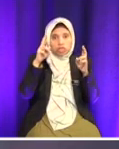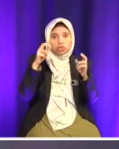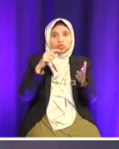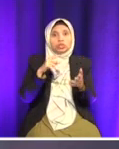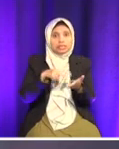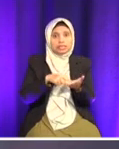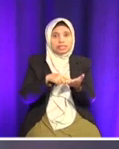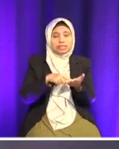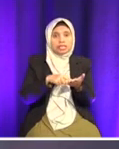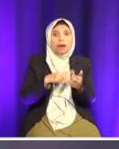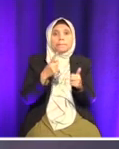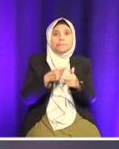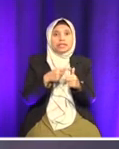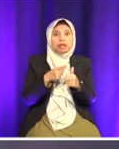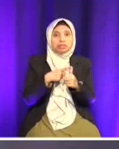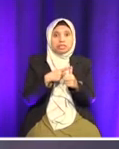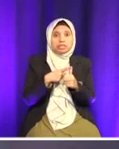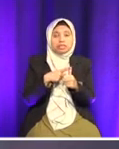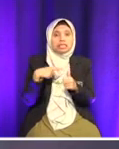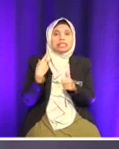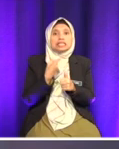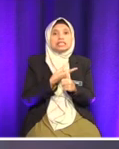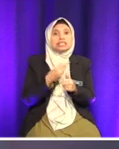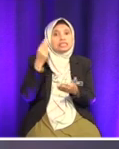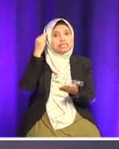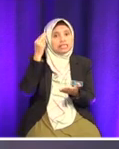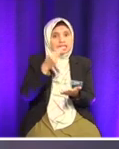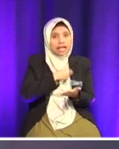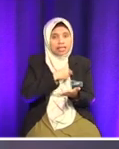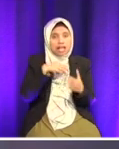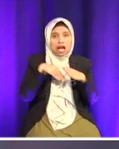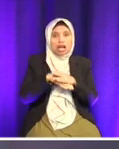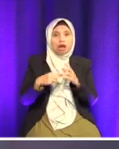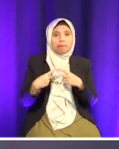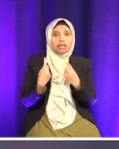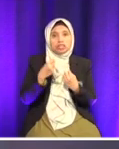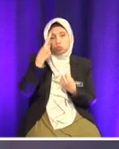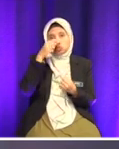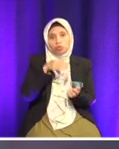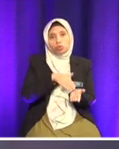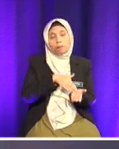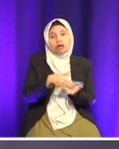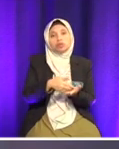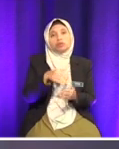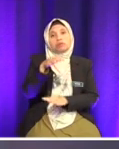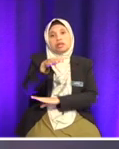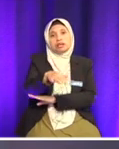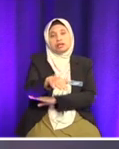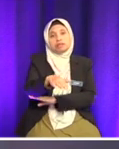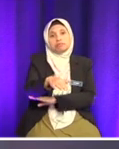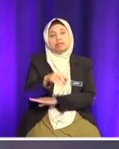kali ini yang pertamanya kita niatkan dalam hati kita itu untuk bangun malam bangun